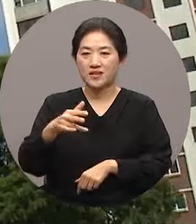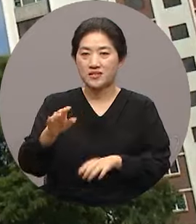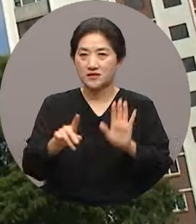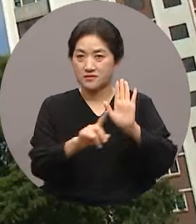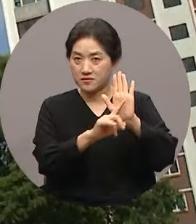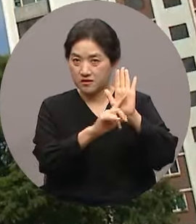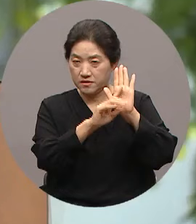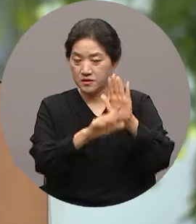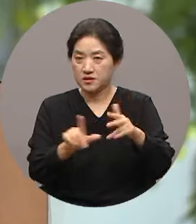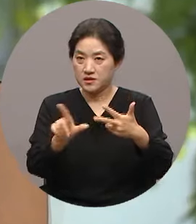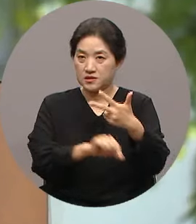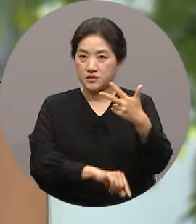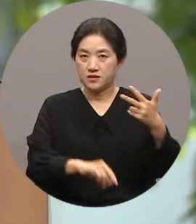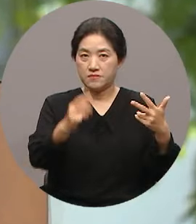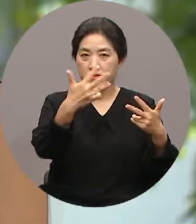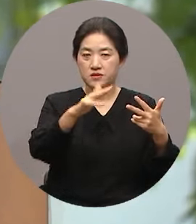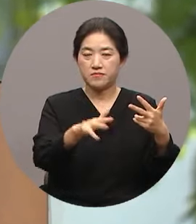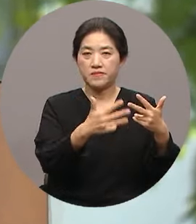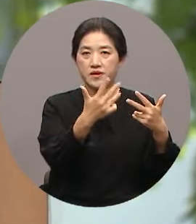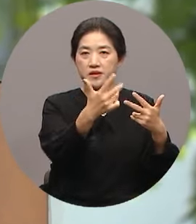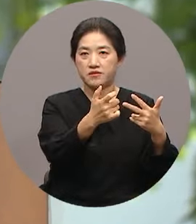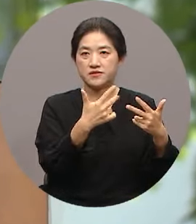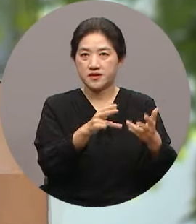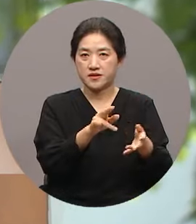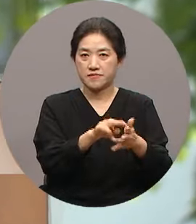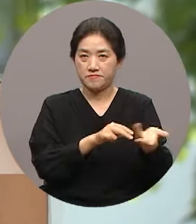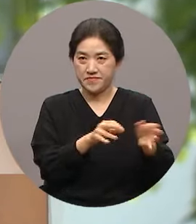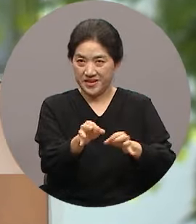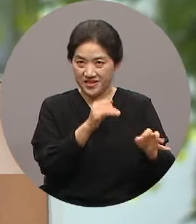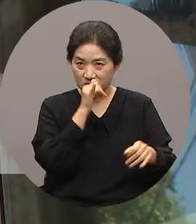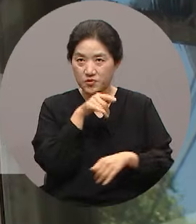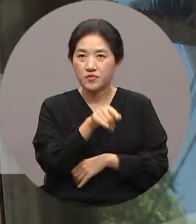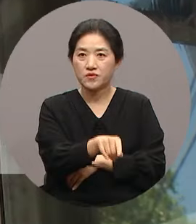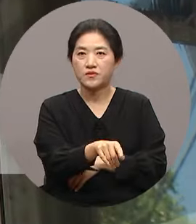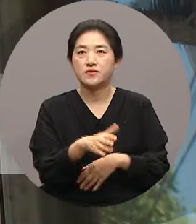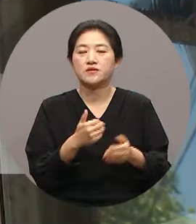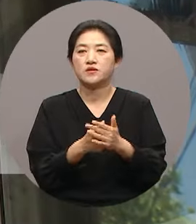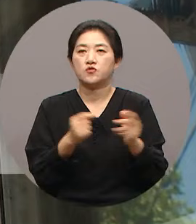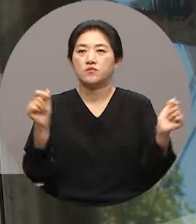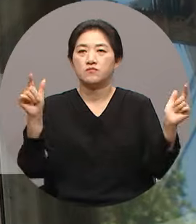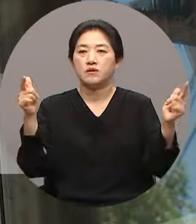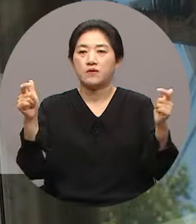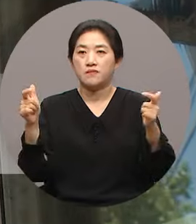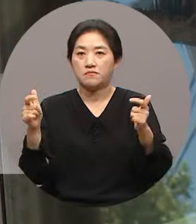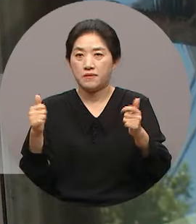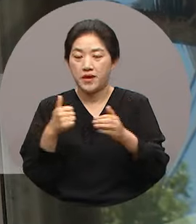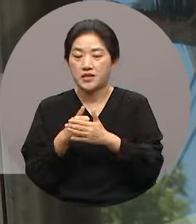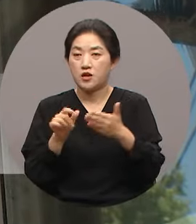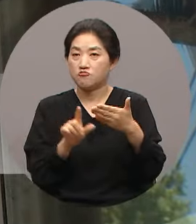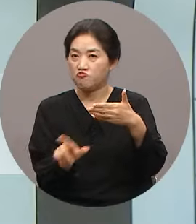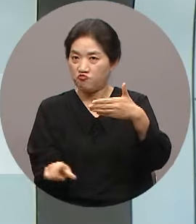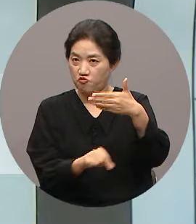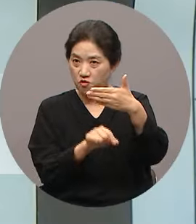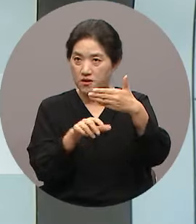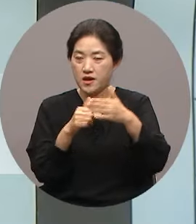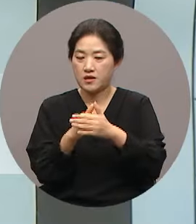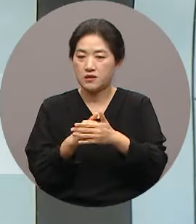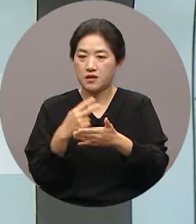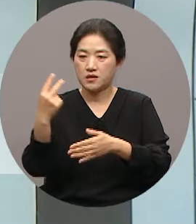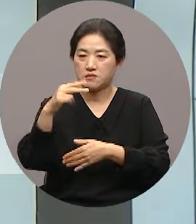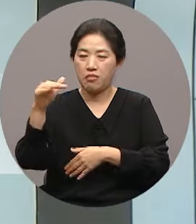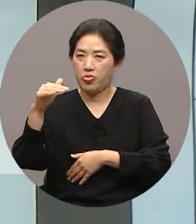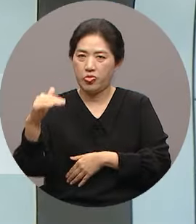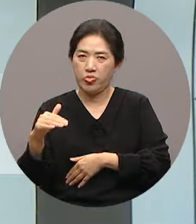지난 7월 8,884건을 찍은 서울 아파트 매매 건수는 조금씩 줄다가 지난달 들어 2,000건에도